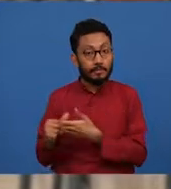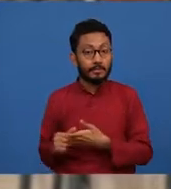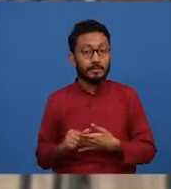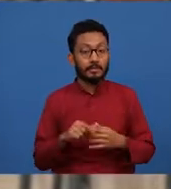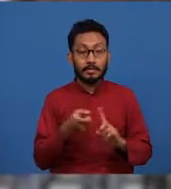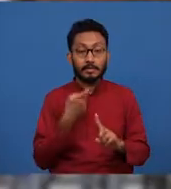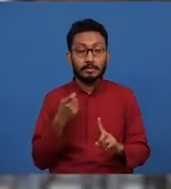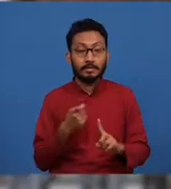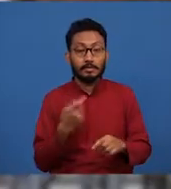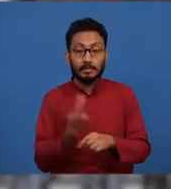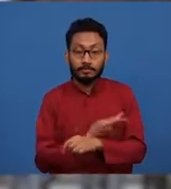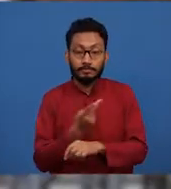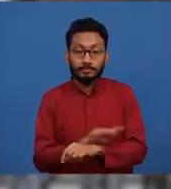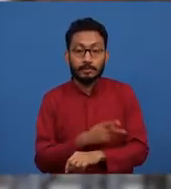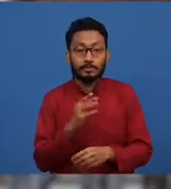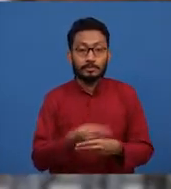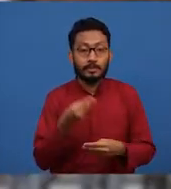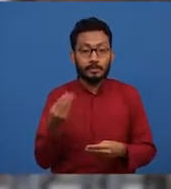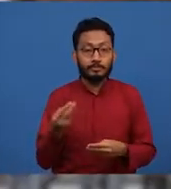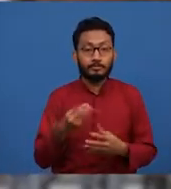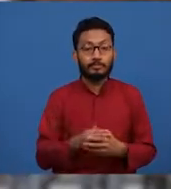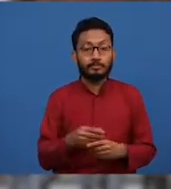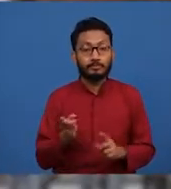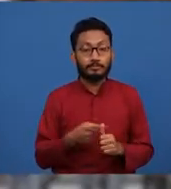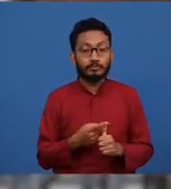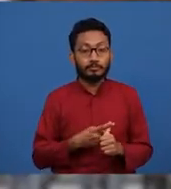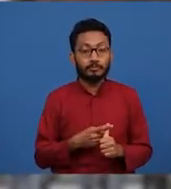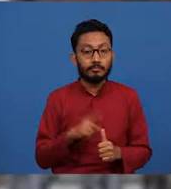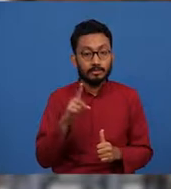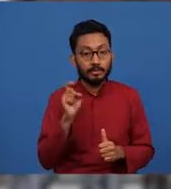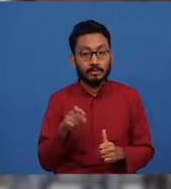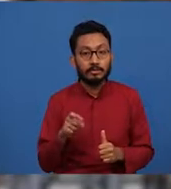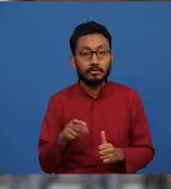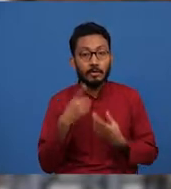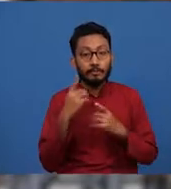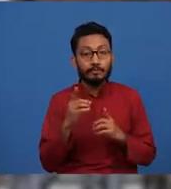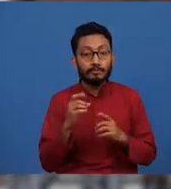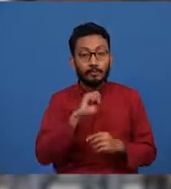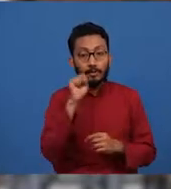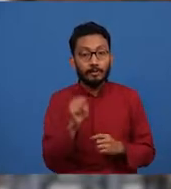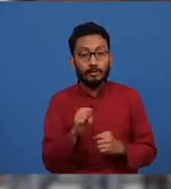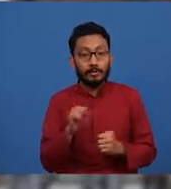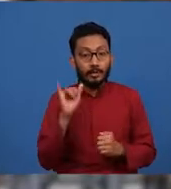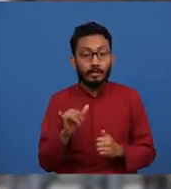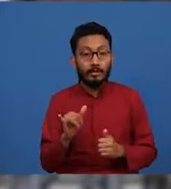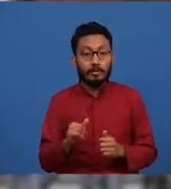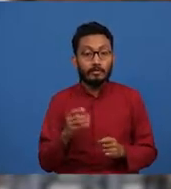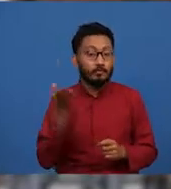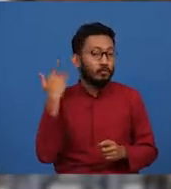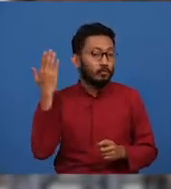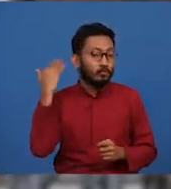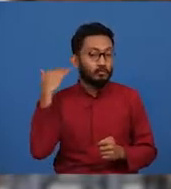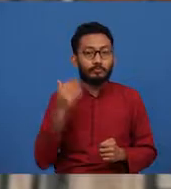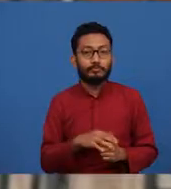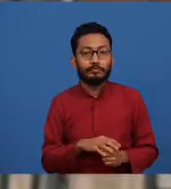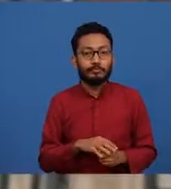diberi. Pertama, kamu harus menjawab soalan yang terdahulu,